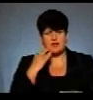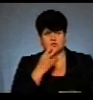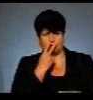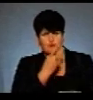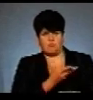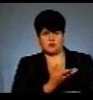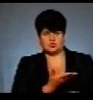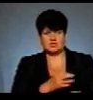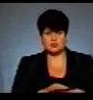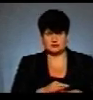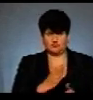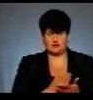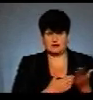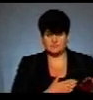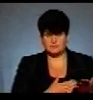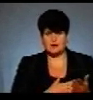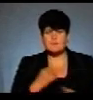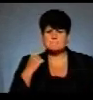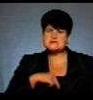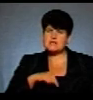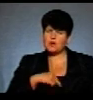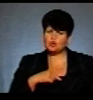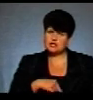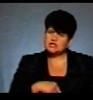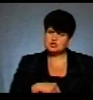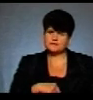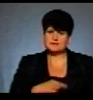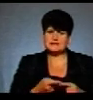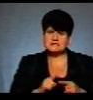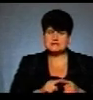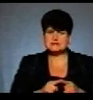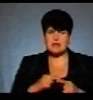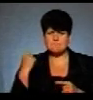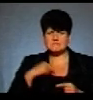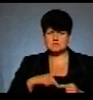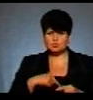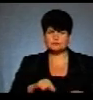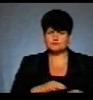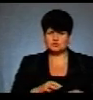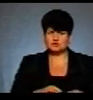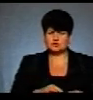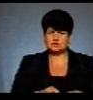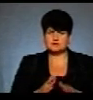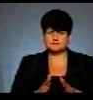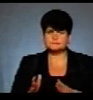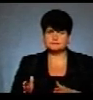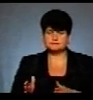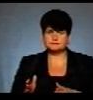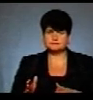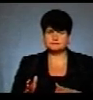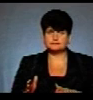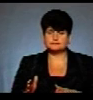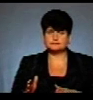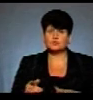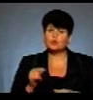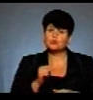є це насильство. От психологічний булінг – це психологічне насильство систематичне, і